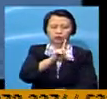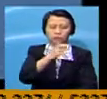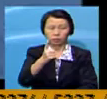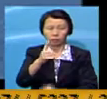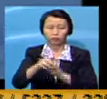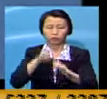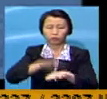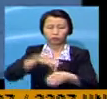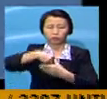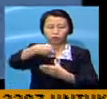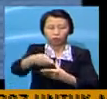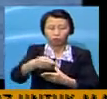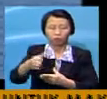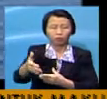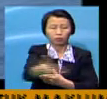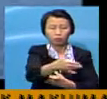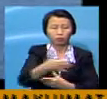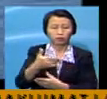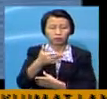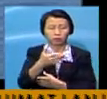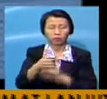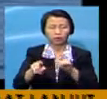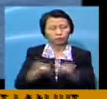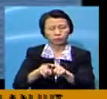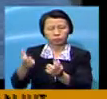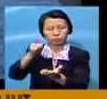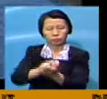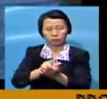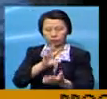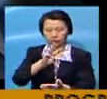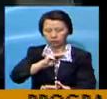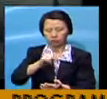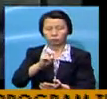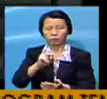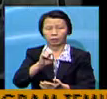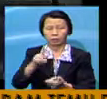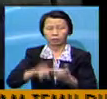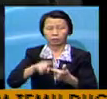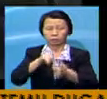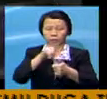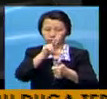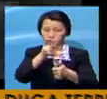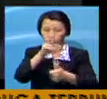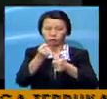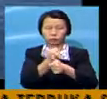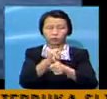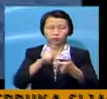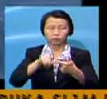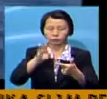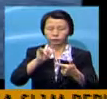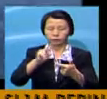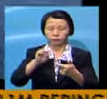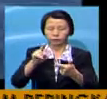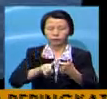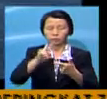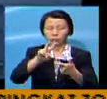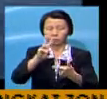ketika keluar menangkap ikan turut dilaporkan hilang ialah Mohammad zumadil rahim 23 tahun Fendi bakran